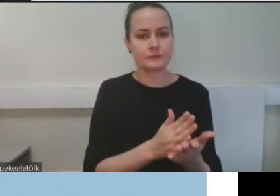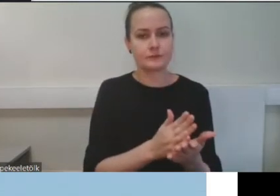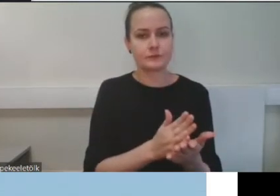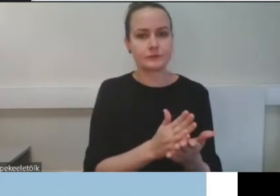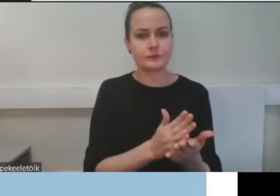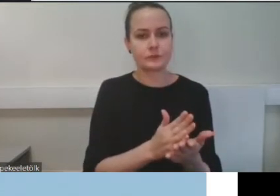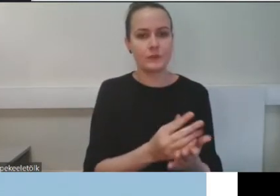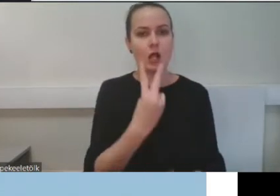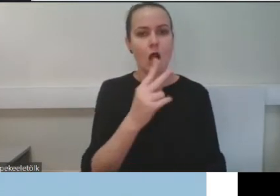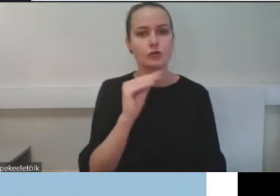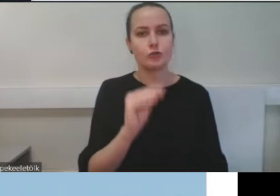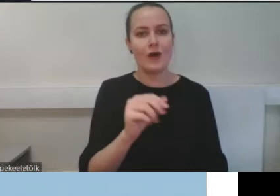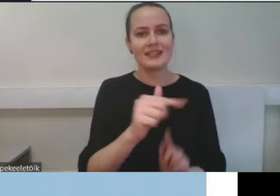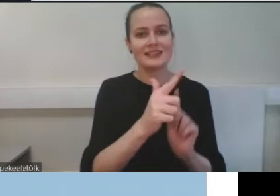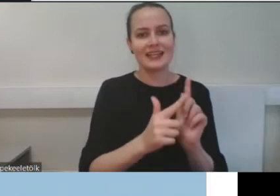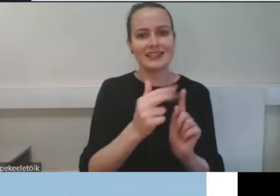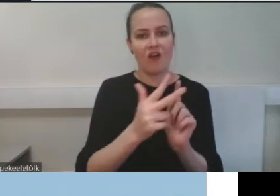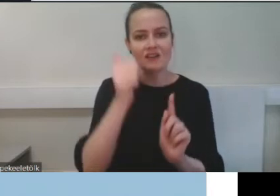või ei vaja ka teised osapoole.